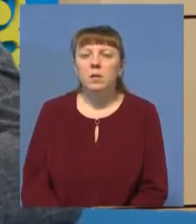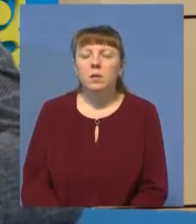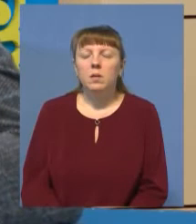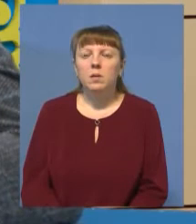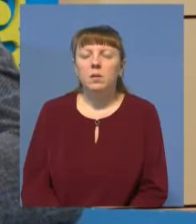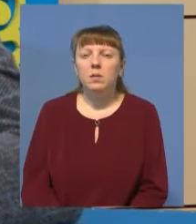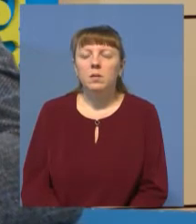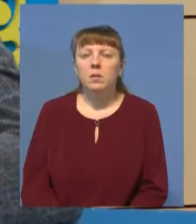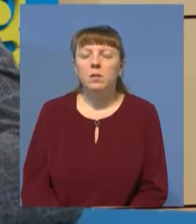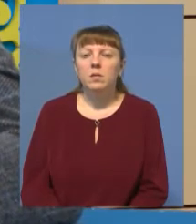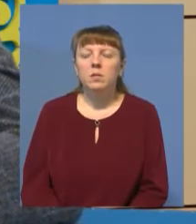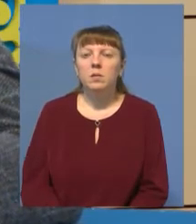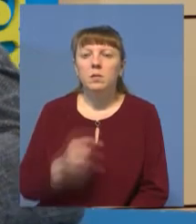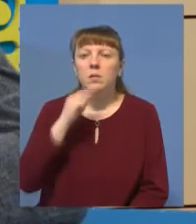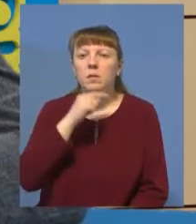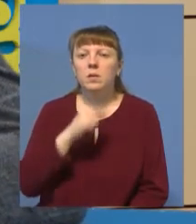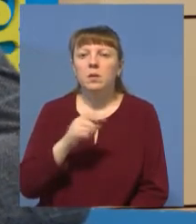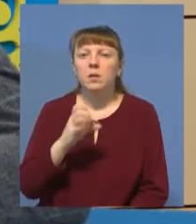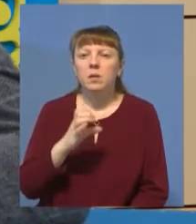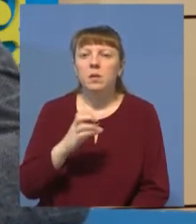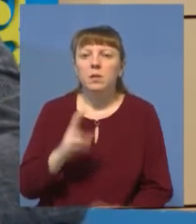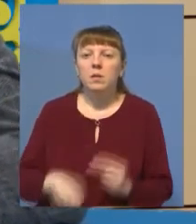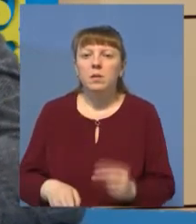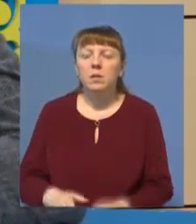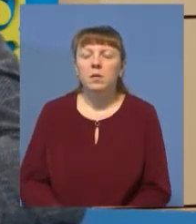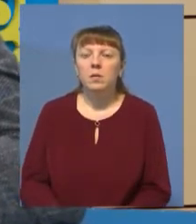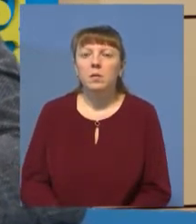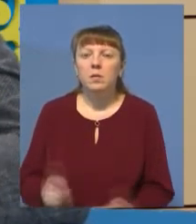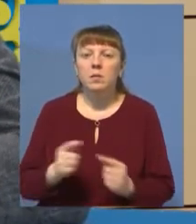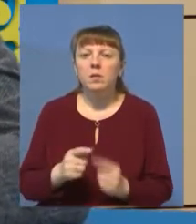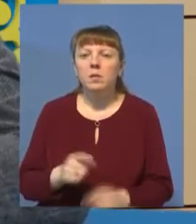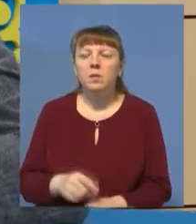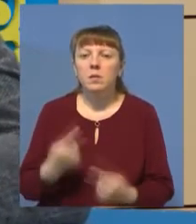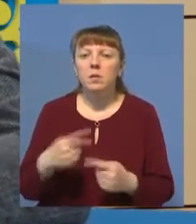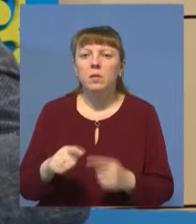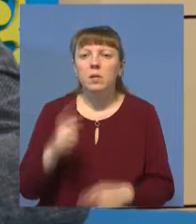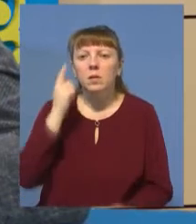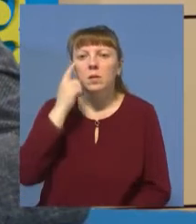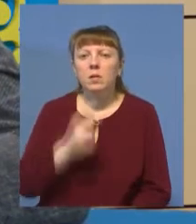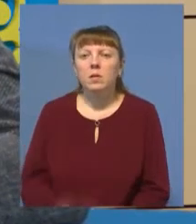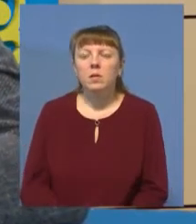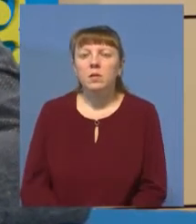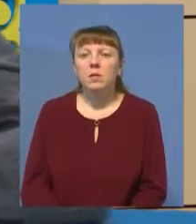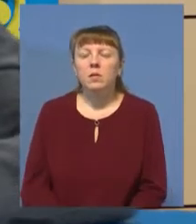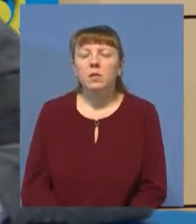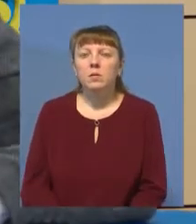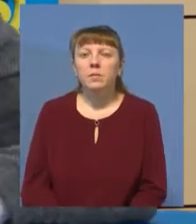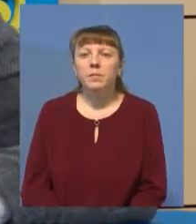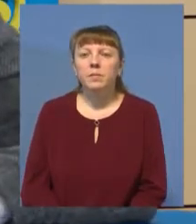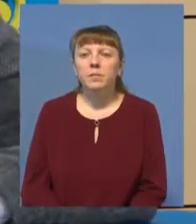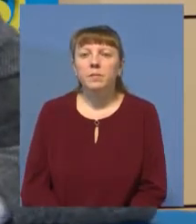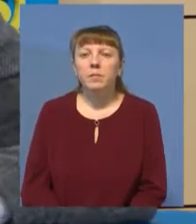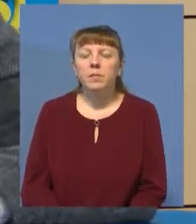такой экономический вес, и поэтому человек идет до конца, будем так говорить. Вот так ли это, или все-таки у вас есть совершенно разные варианты? Вы знаете, у